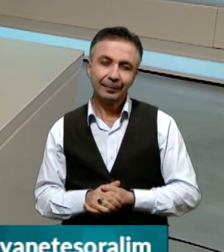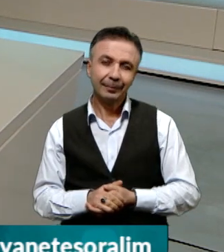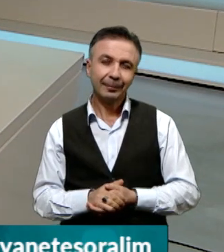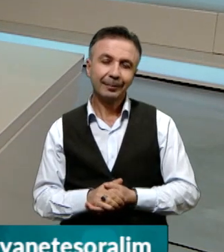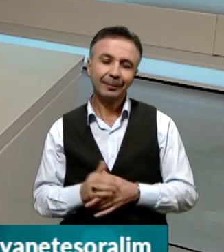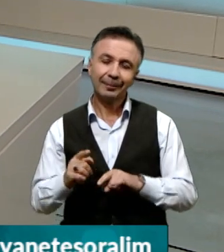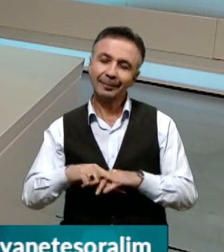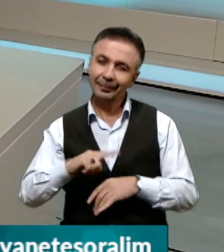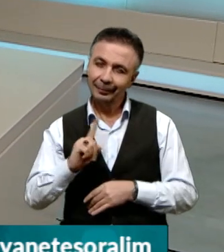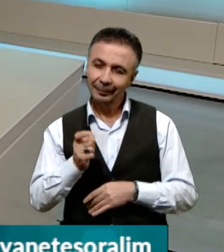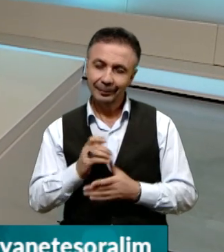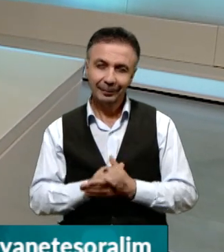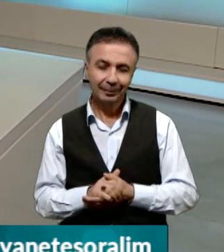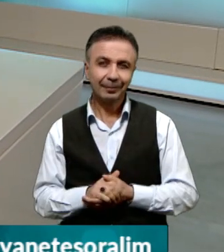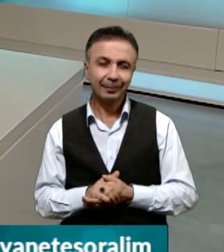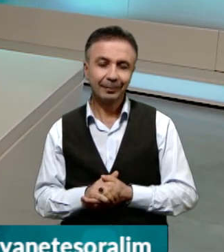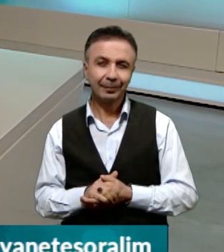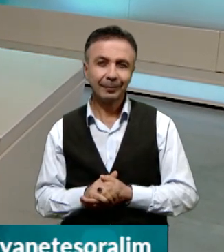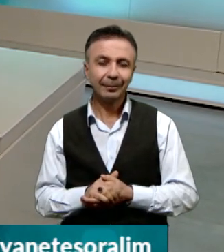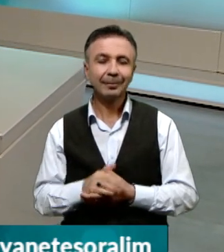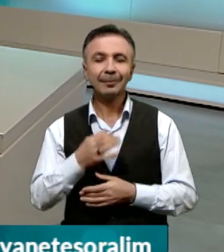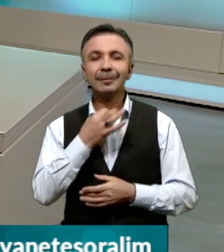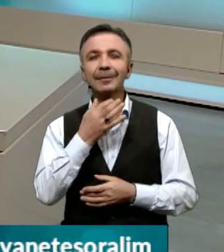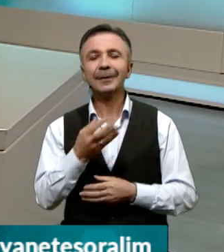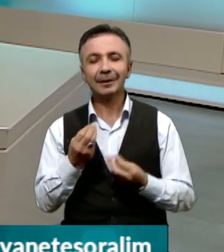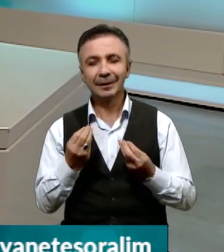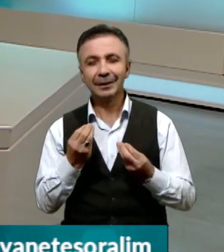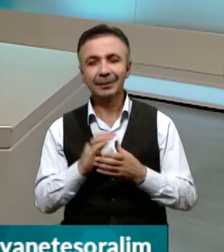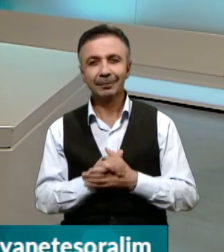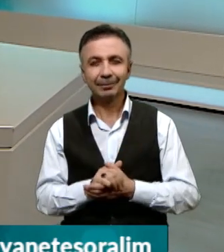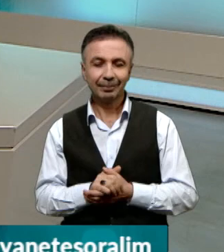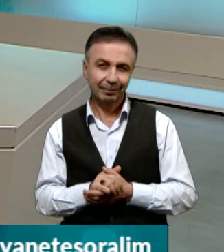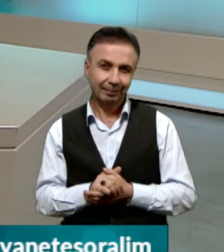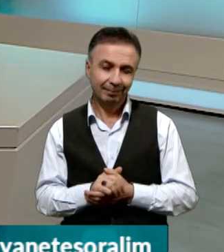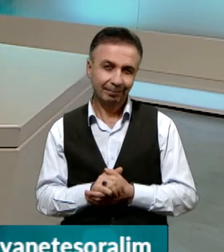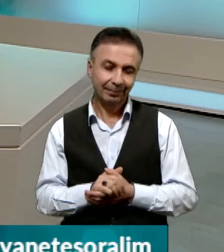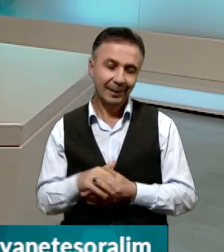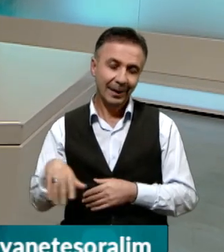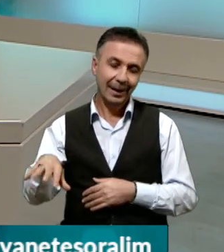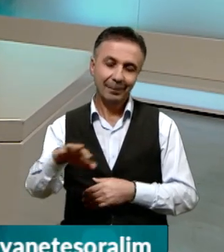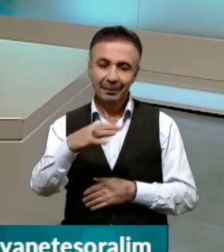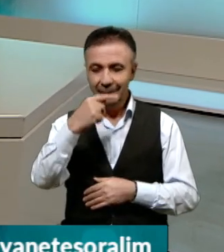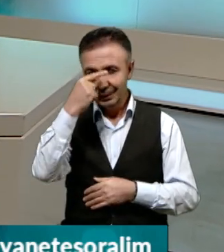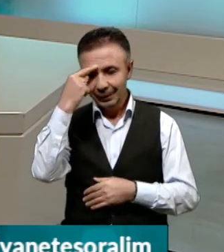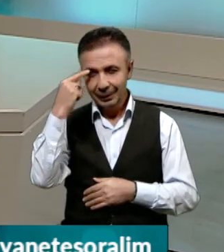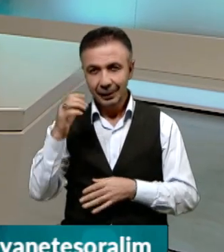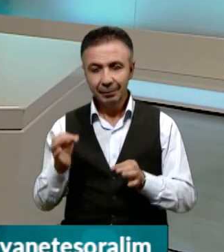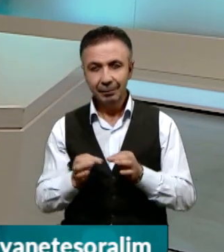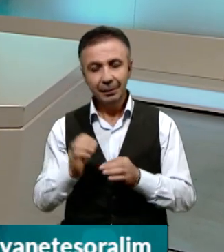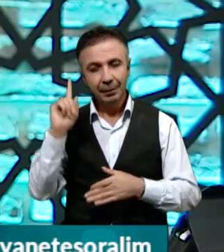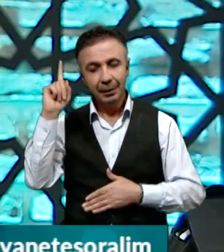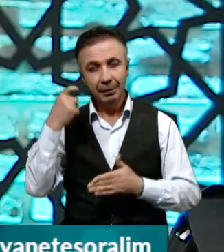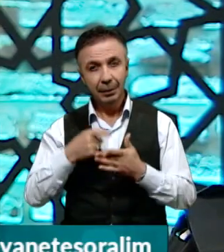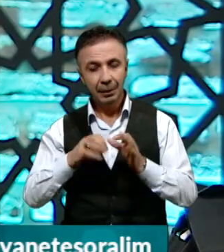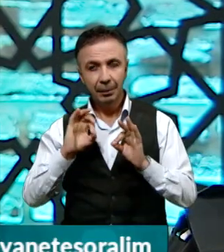geldiniz. Hoş Safalar bulduk. Getirdiniz. Safa olduk. Nasılsınız hocam? Teşekkür ediyorum, sağ olun. Allah sağlık afiyet versin hocam. Hepimize inşallah. Amin. Bismillahirrahmanirrahim diyeyim